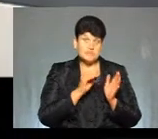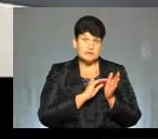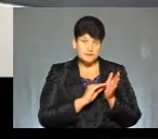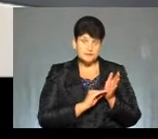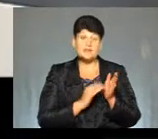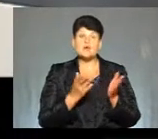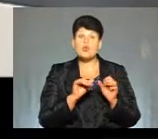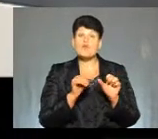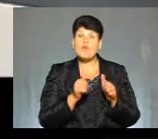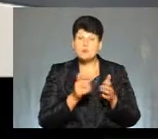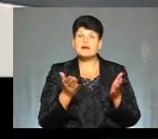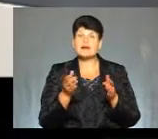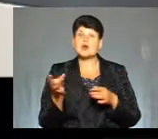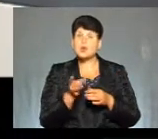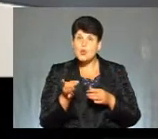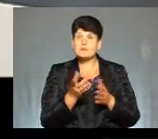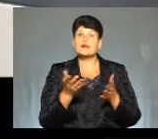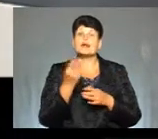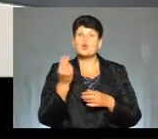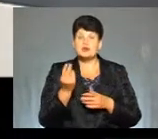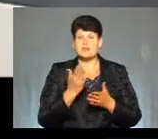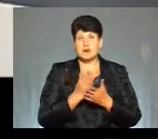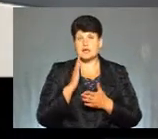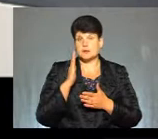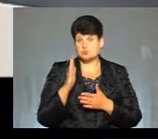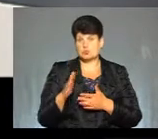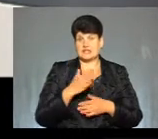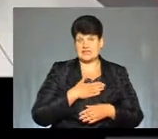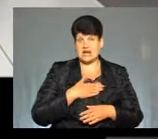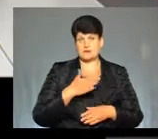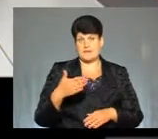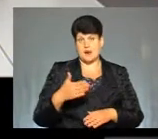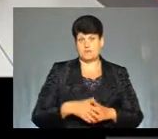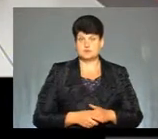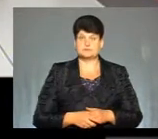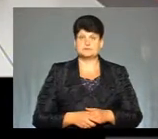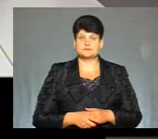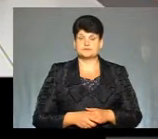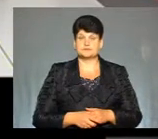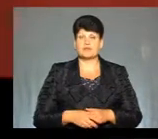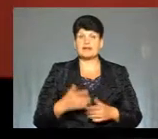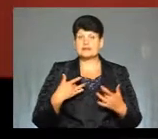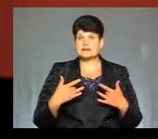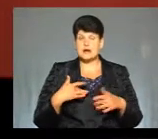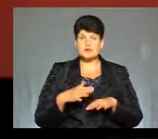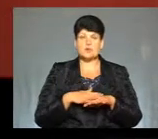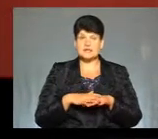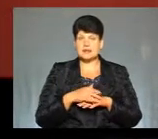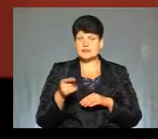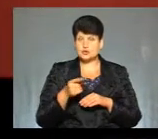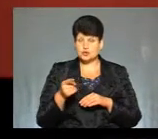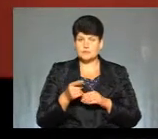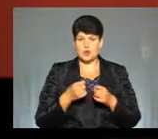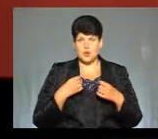якою формою, яких розмірів і яких кольорів має бути наш прапор. На театральному майдані Тернополя